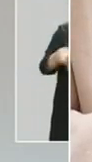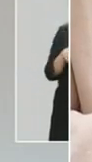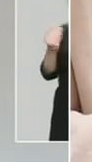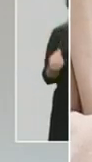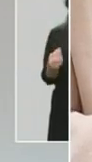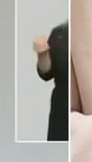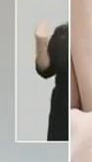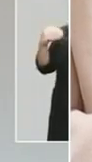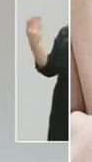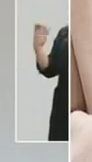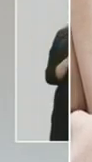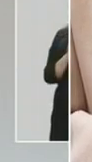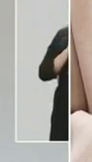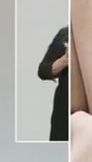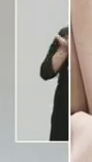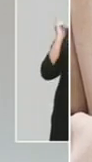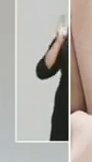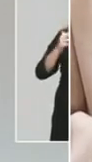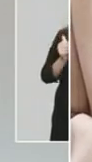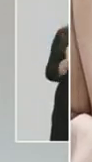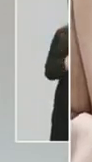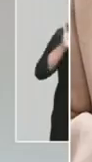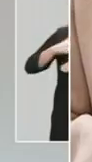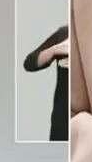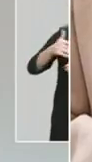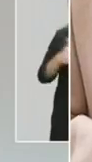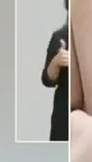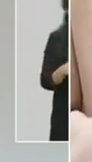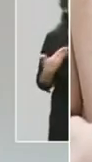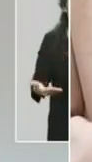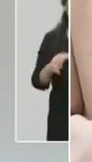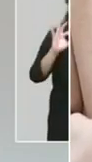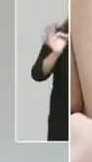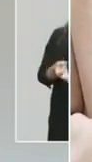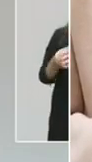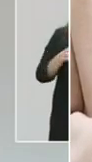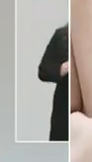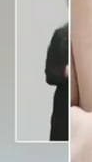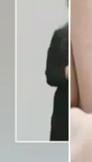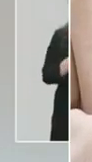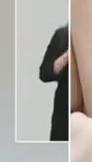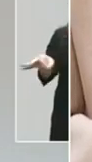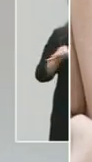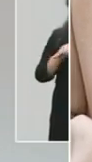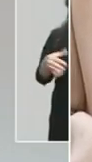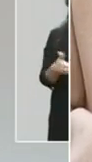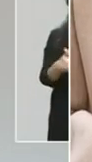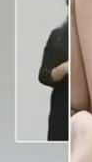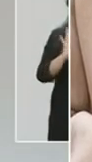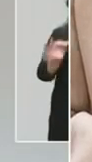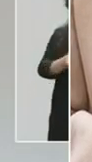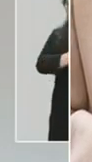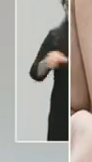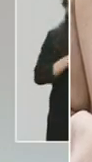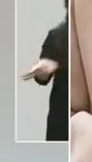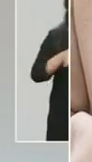été appliquées dans de nombreux pays européens. Nos voisins qui pratiquent déjà ce test valide durant 24 heures. Et quant